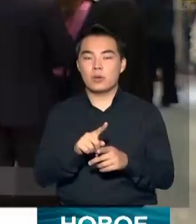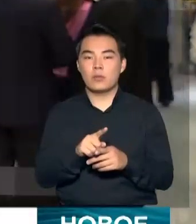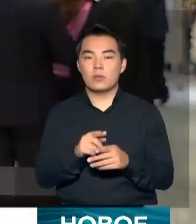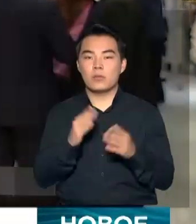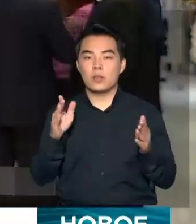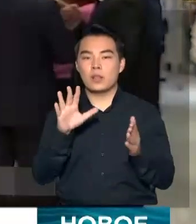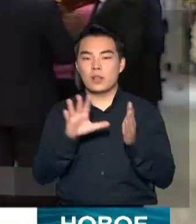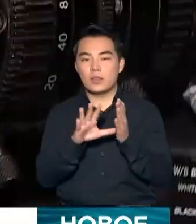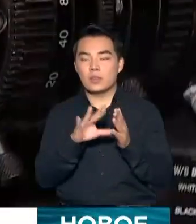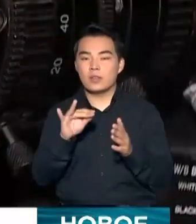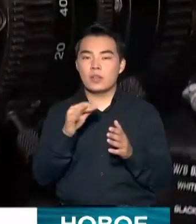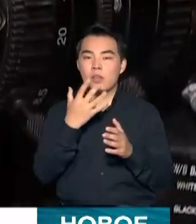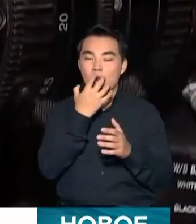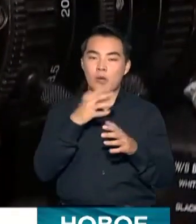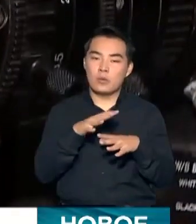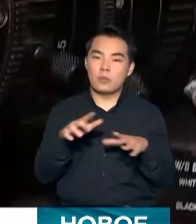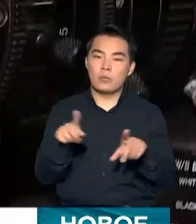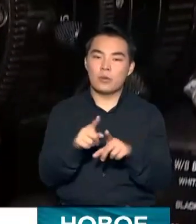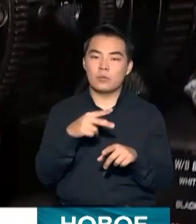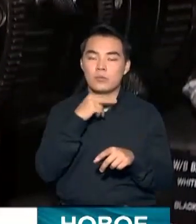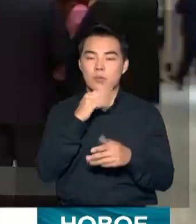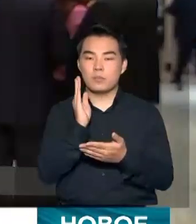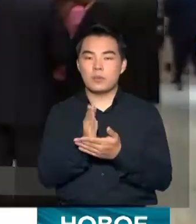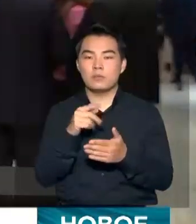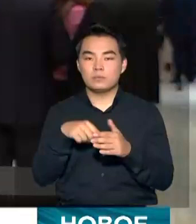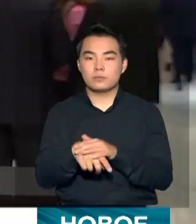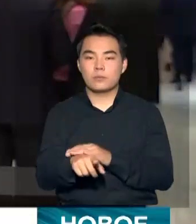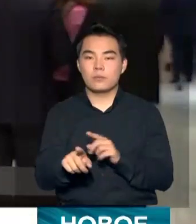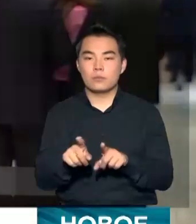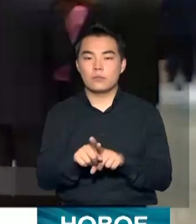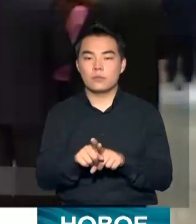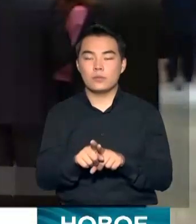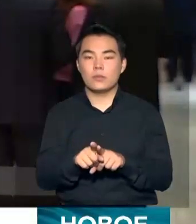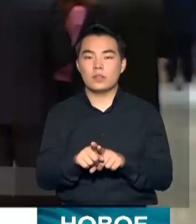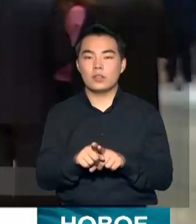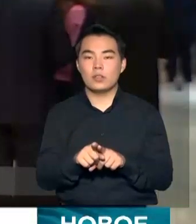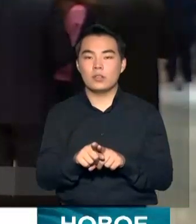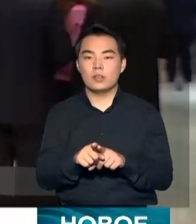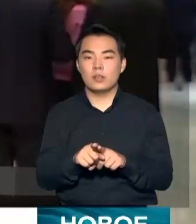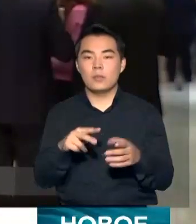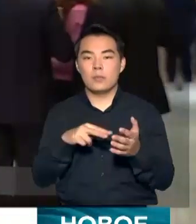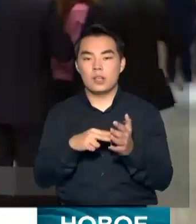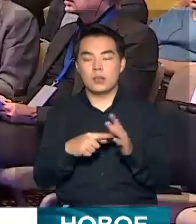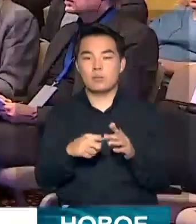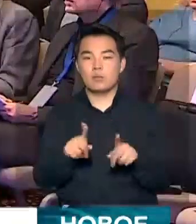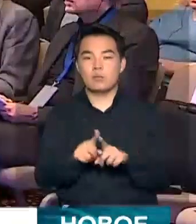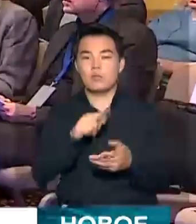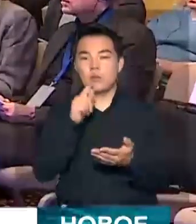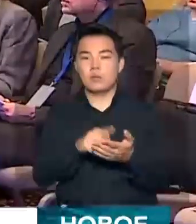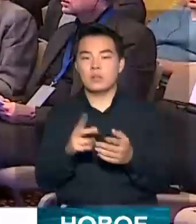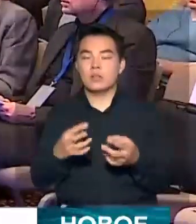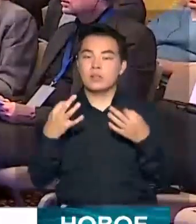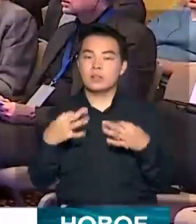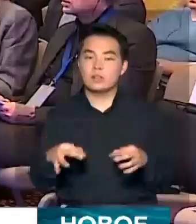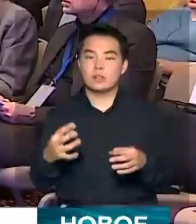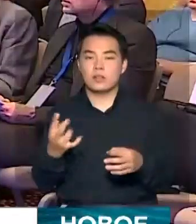количества тепловой энергии, электрической энергии. В этом ключе при планировании правильно этот вопрос решить. По словам